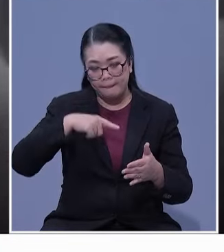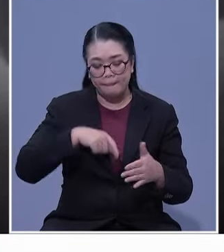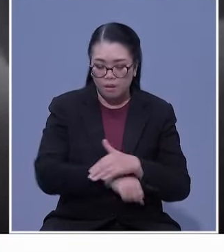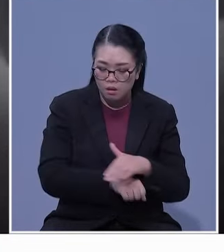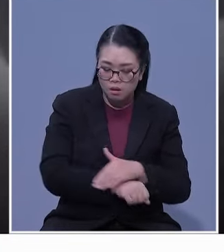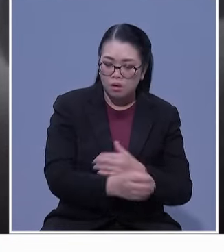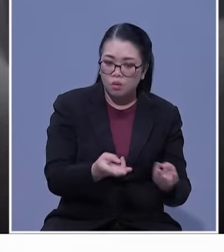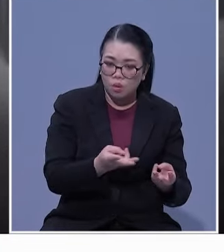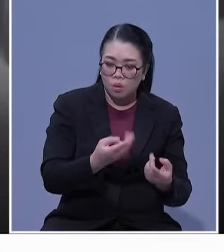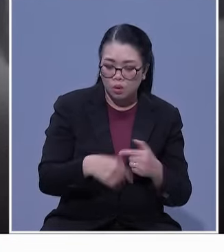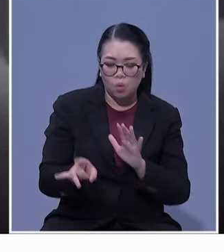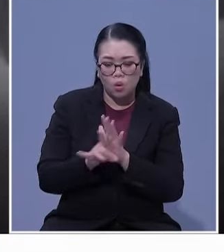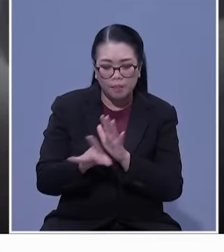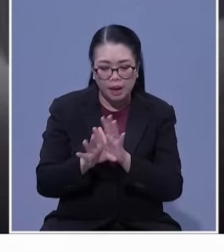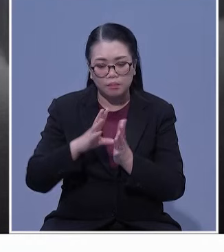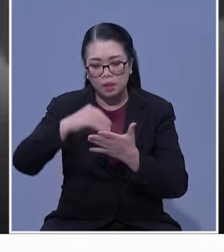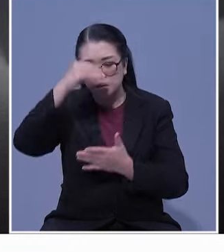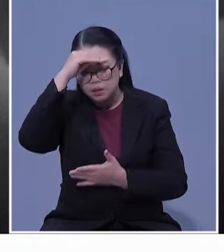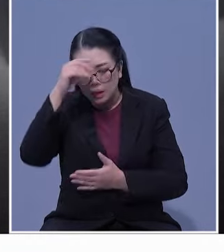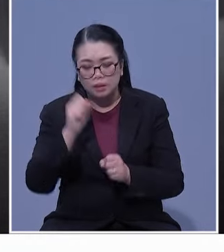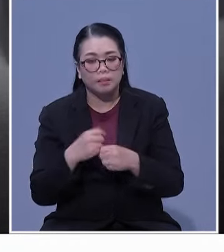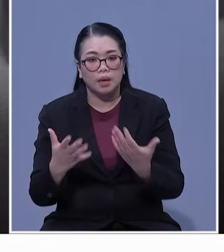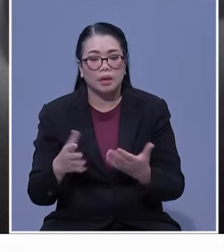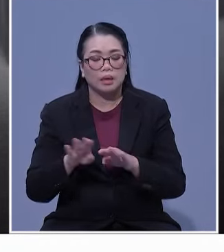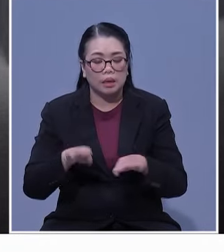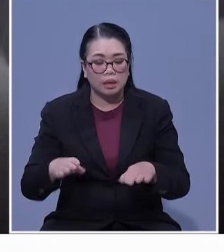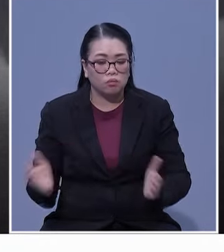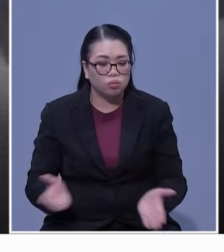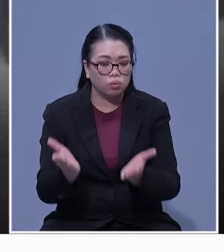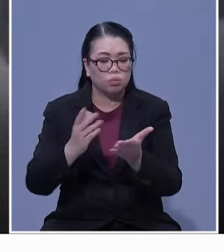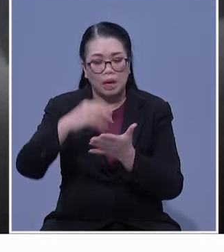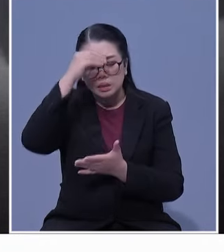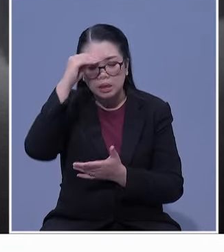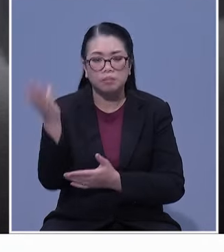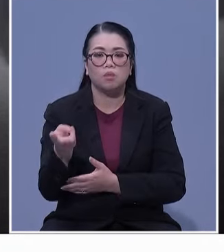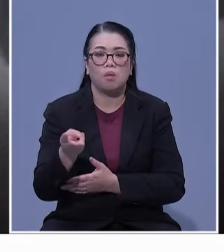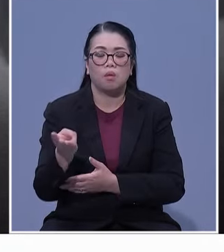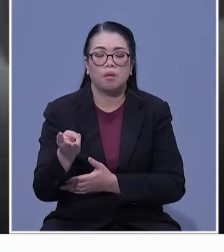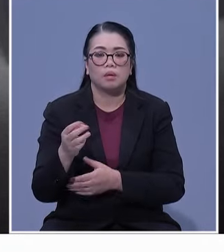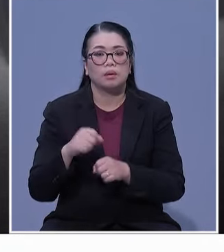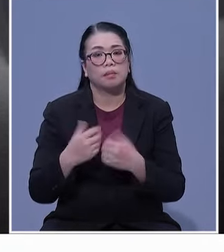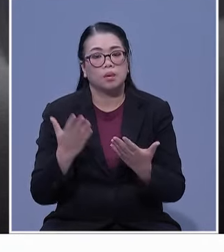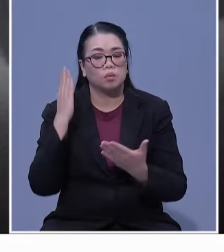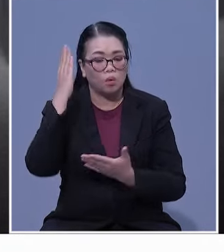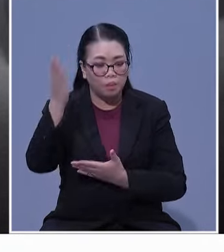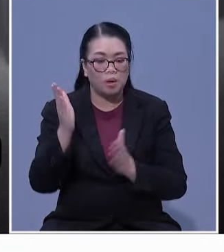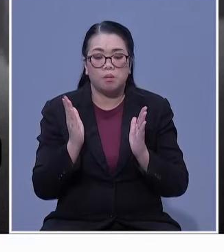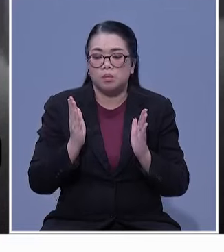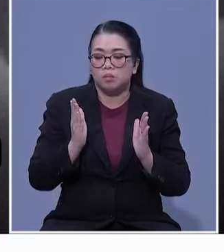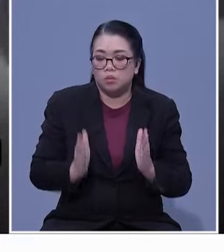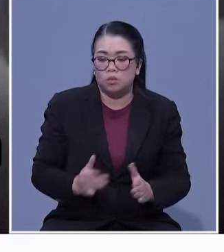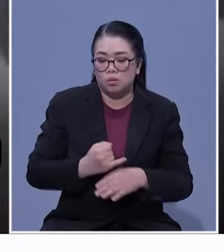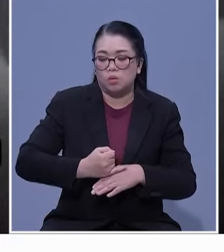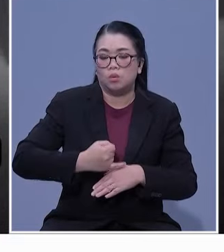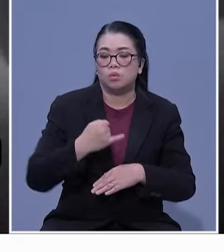น้อยนะครับแต่คุณภาพการศึกษาเราจะด้อยอ่ะค่ะแล้วเราก็จะมีทรัพยากรมนุษย์จบ